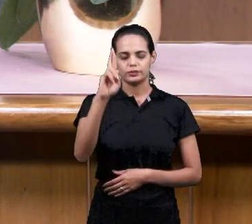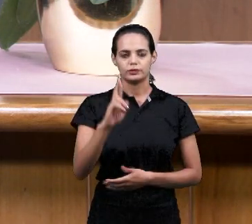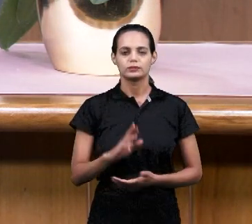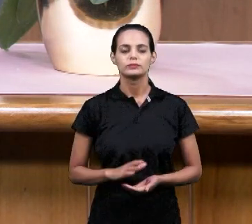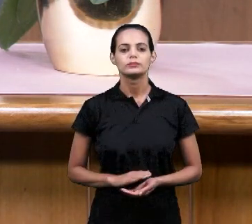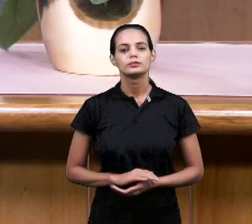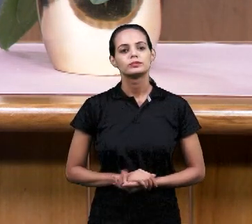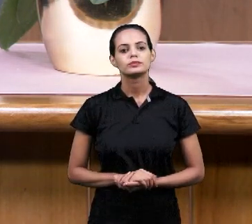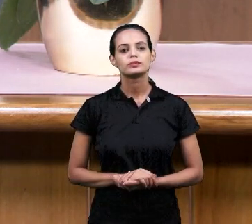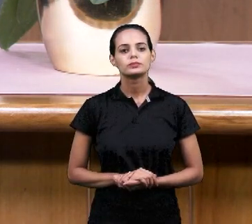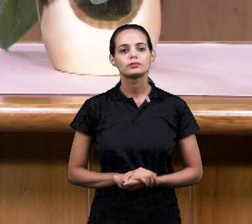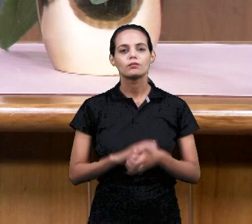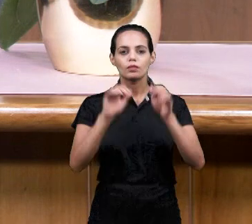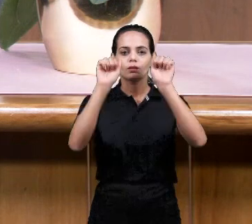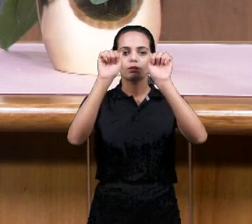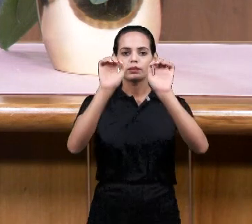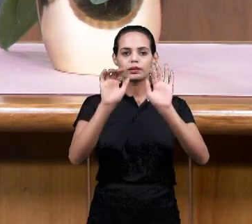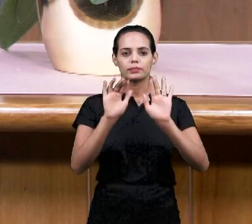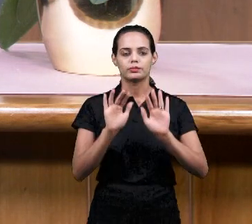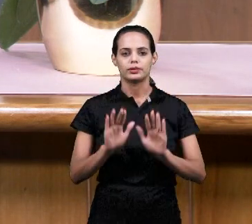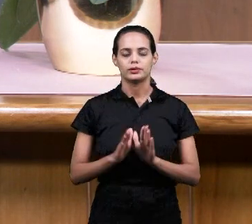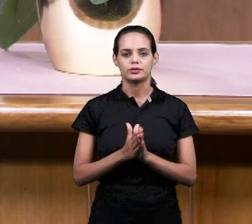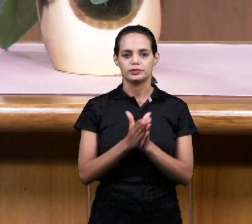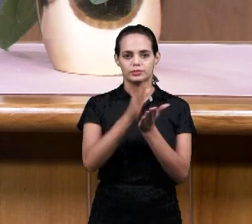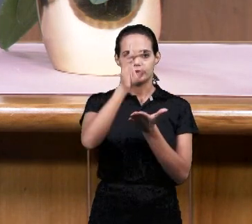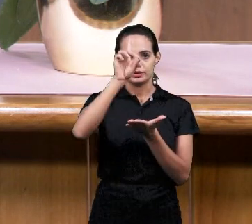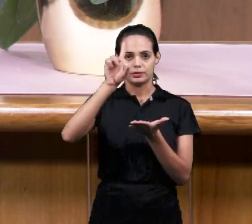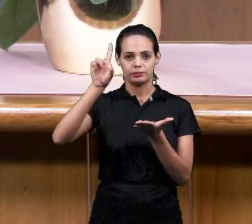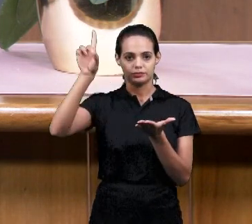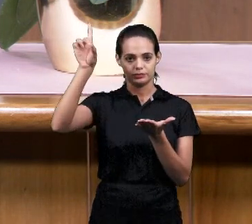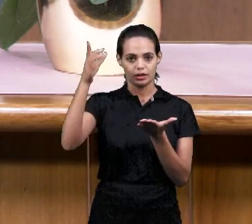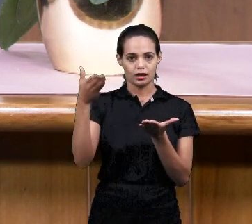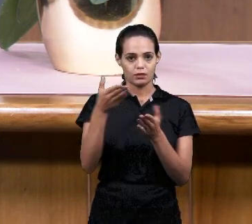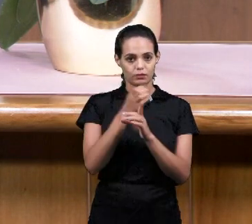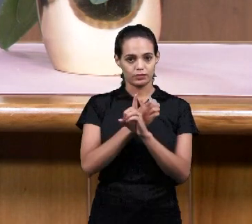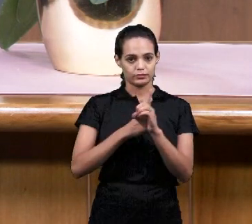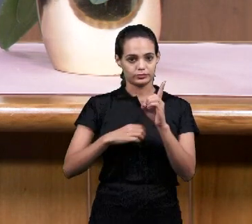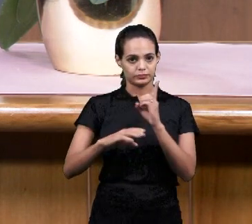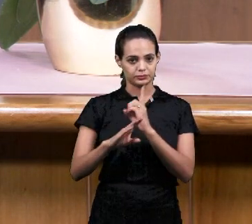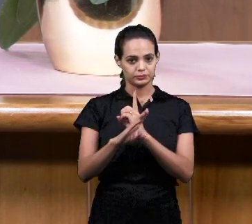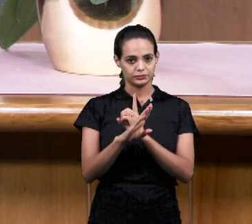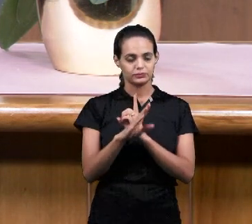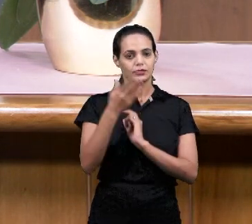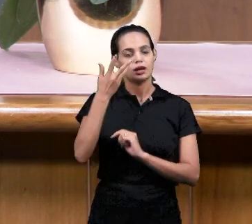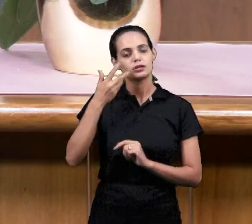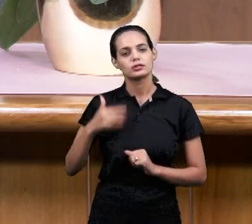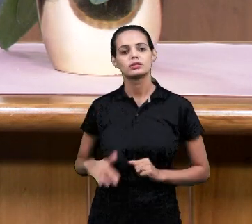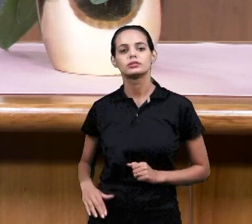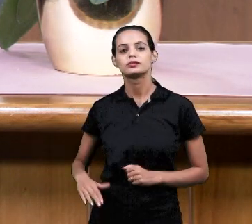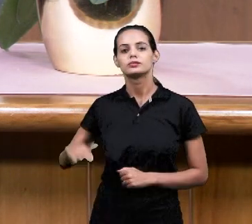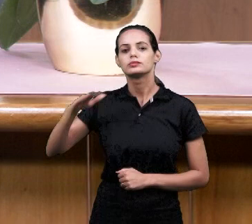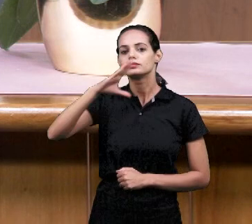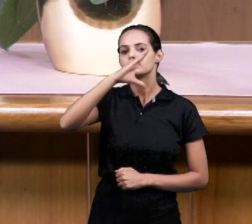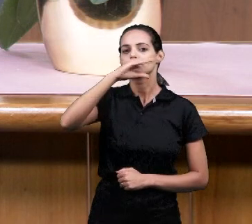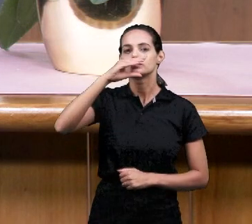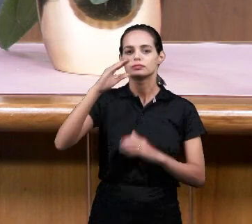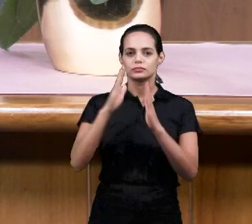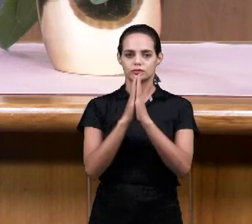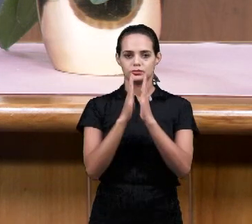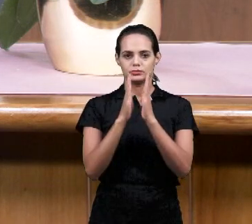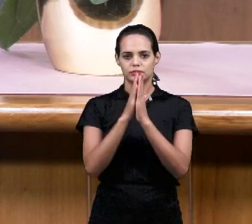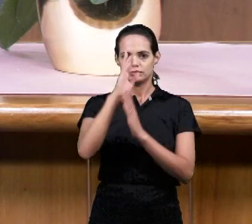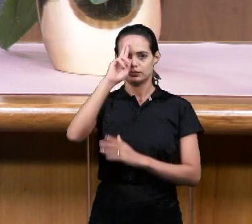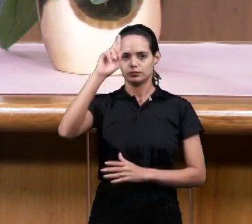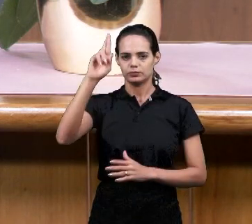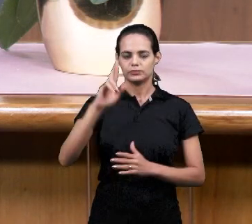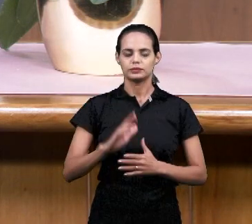bénédiction dans cette école biblique dominicale à nos enfants intermédiaires et adolescents. Prions, Seigneur, notre Dieu.